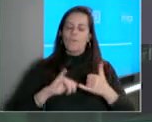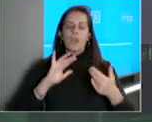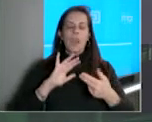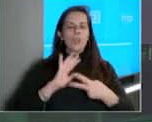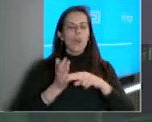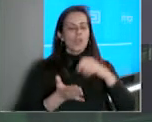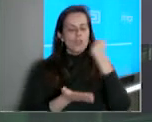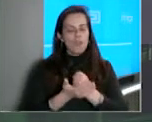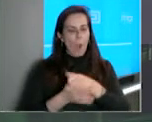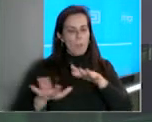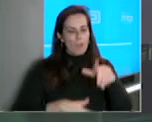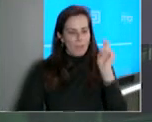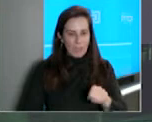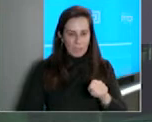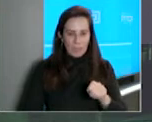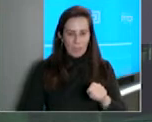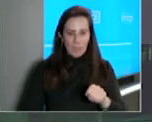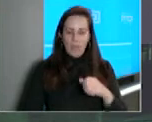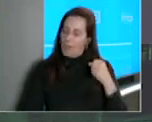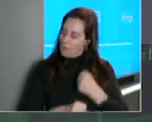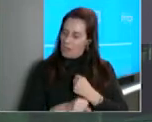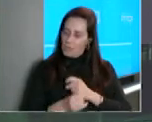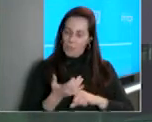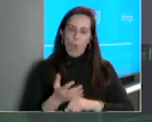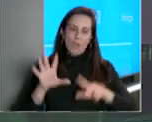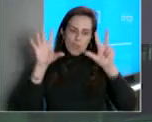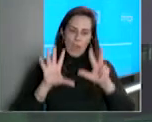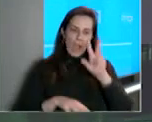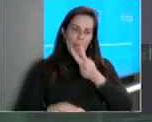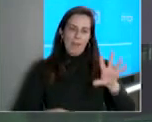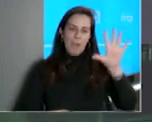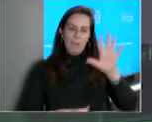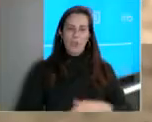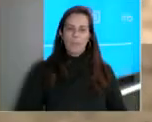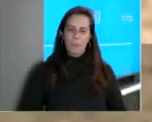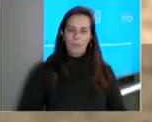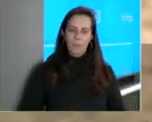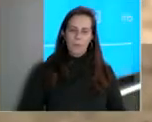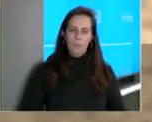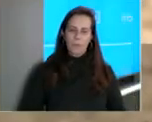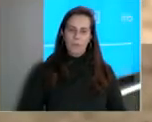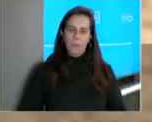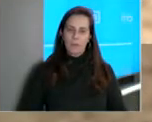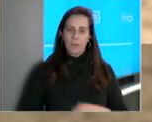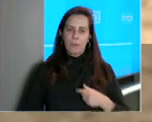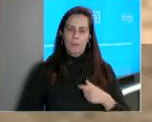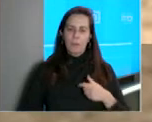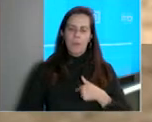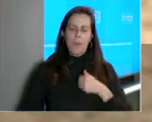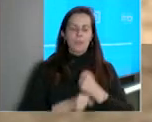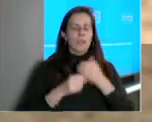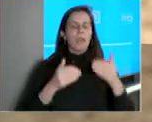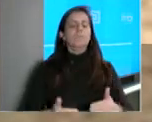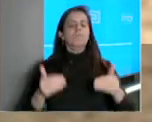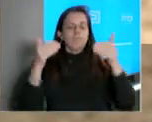לאישור הממשלה והכנסת, ויישומה בחודש אוגוסט 2005. בהכרח לעשות את צעדי